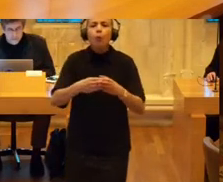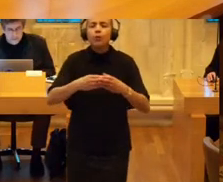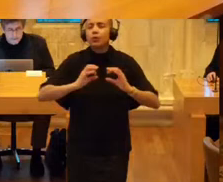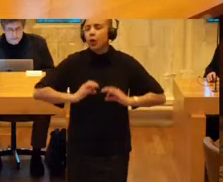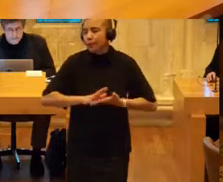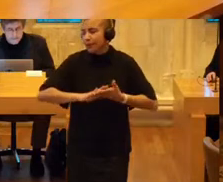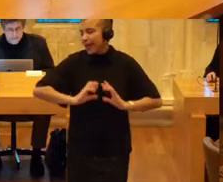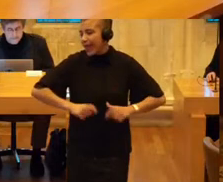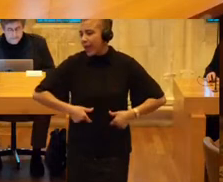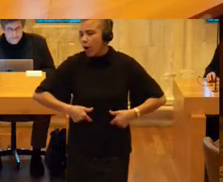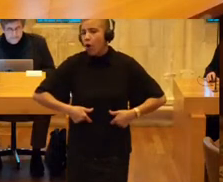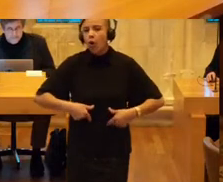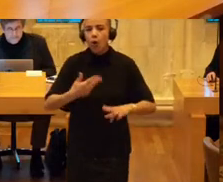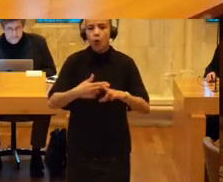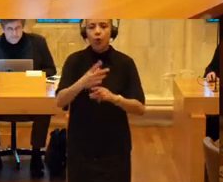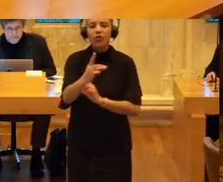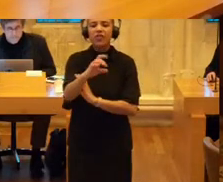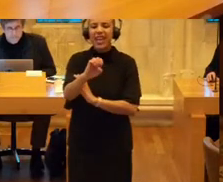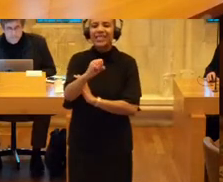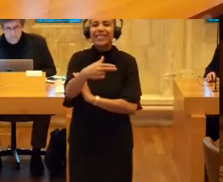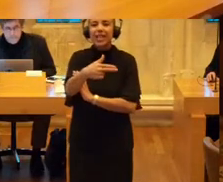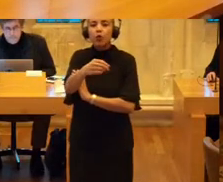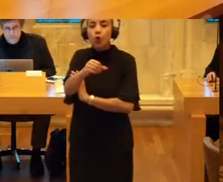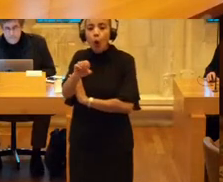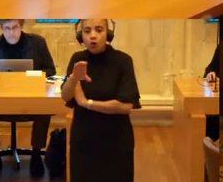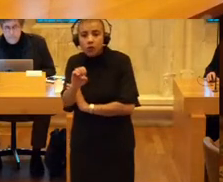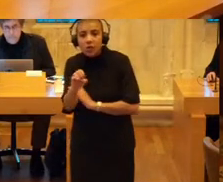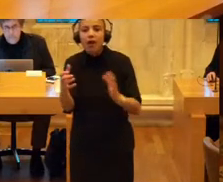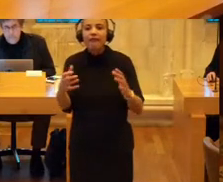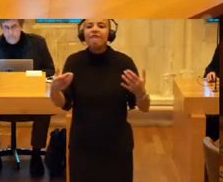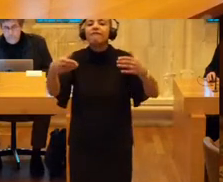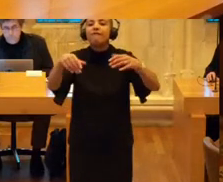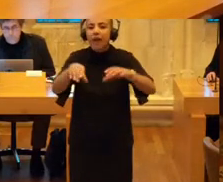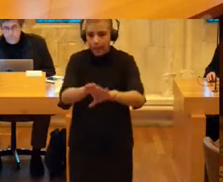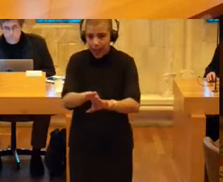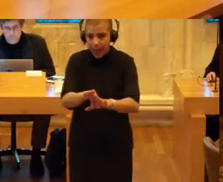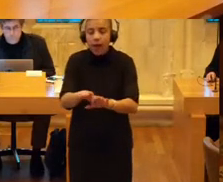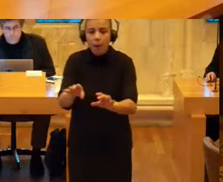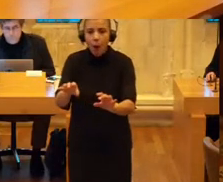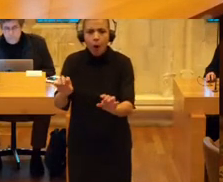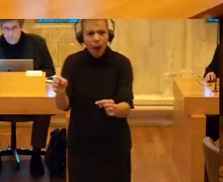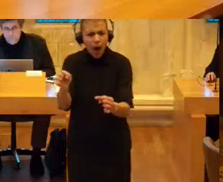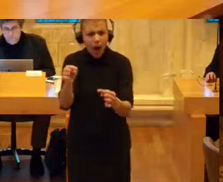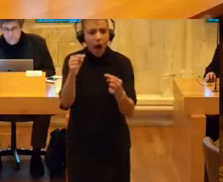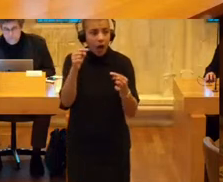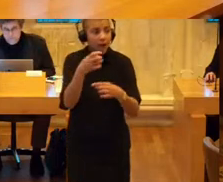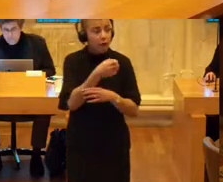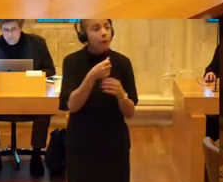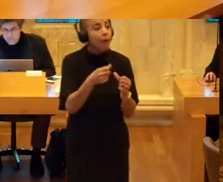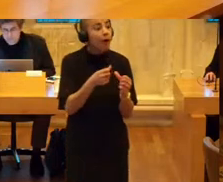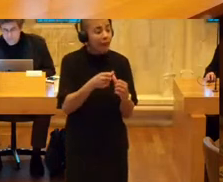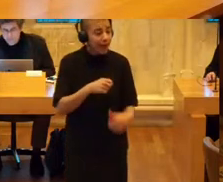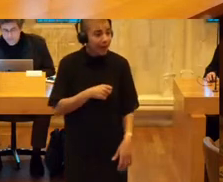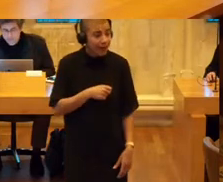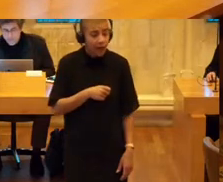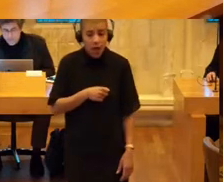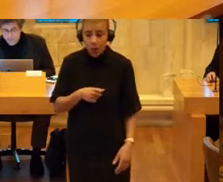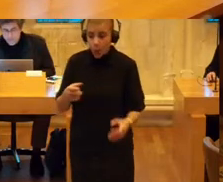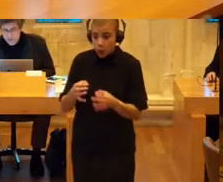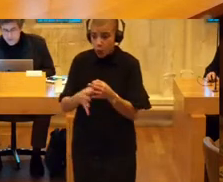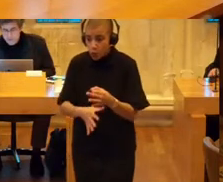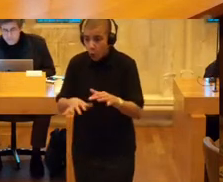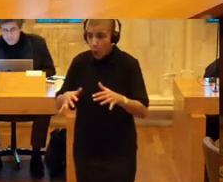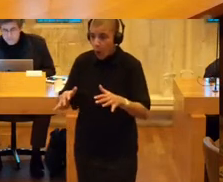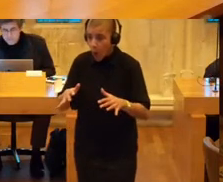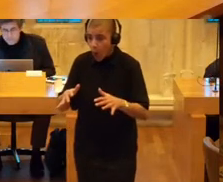de l'école d'Esnos. Et vous avez fait quoi? Vous avez appelé la police, hein, pour régler le problème